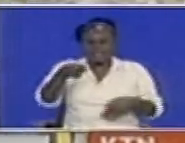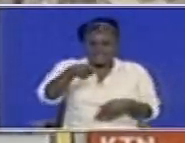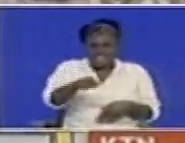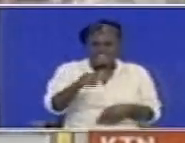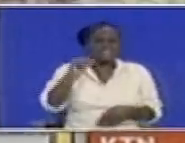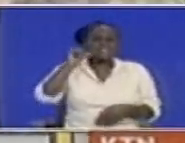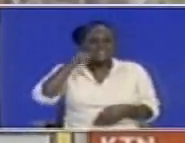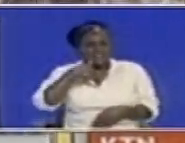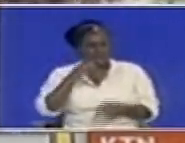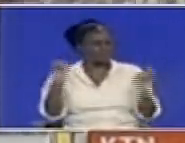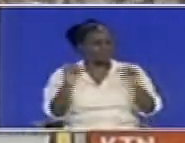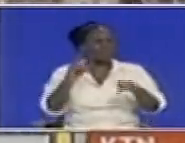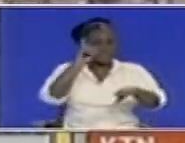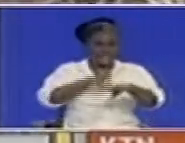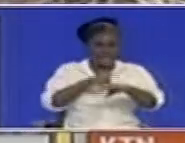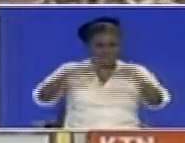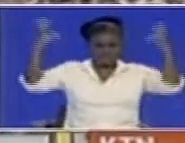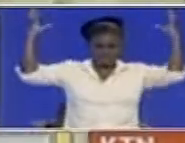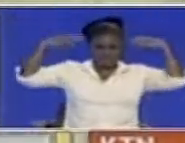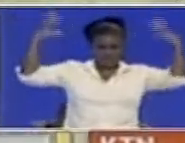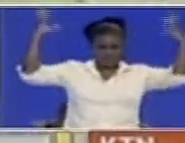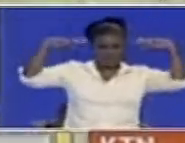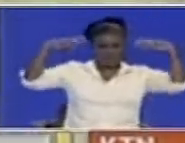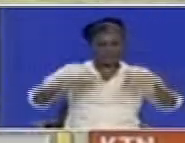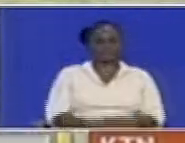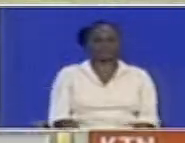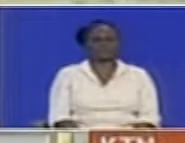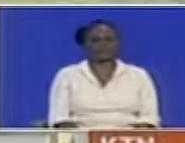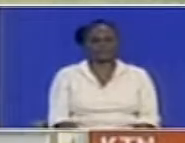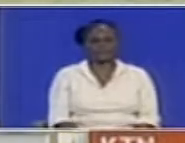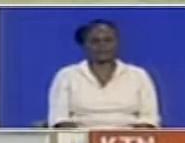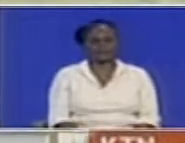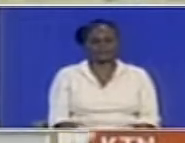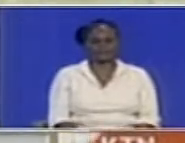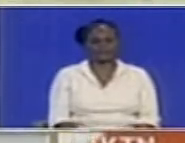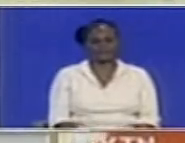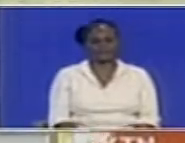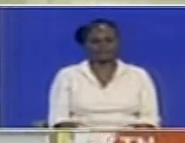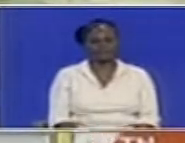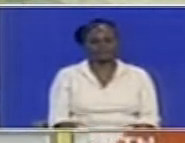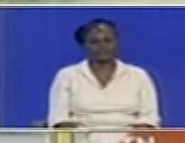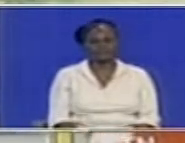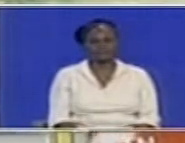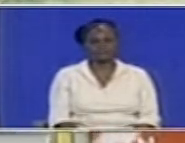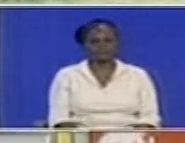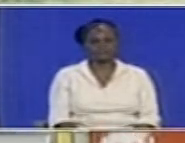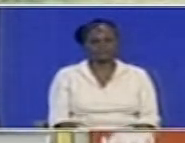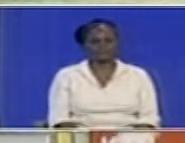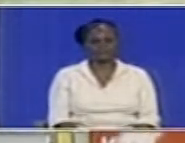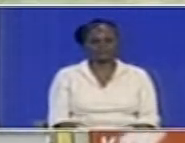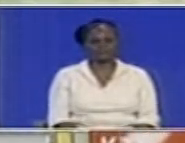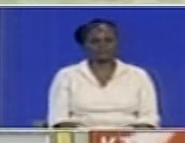geni hususan wakati wa msimu wa mvua. Hii ni kama inataka ile kitu. Ukiangalia ile hii.